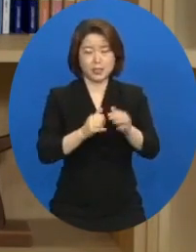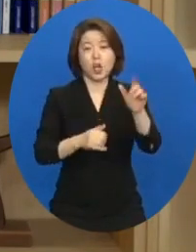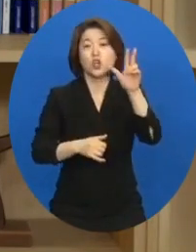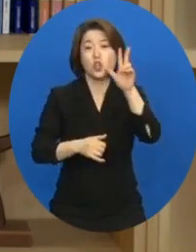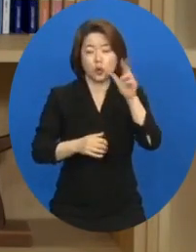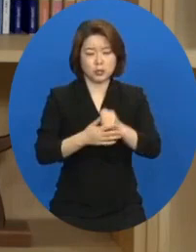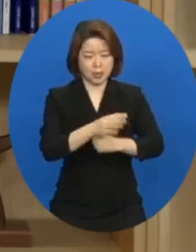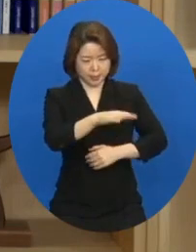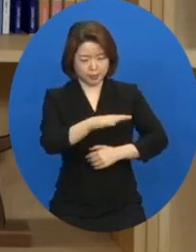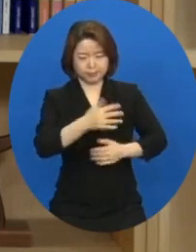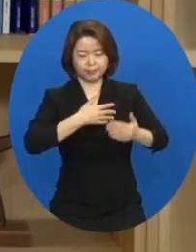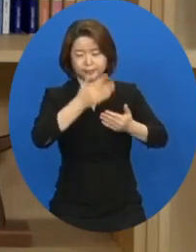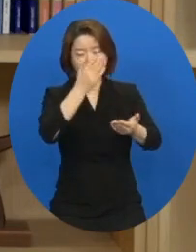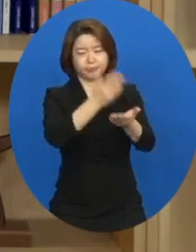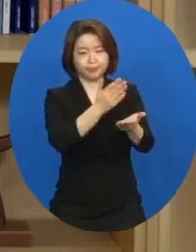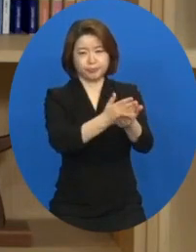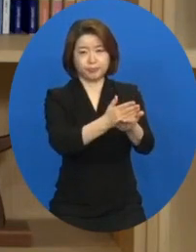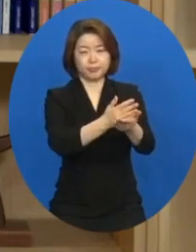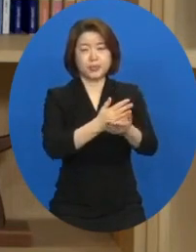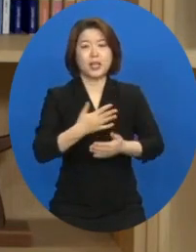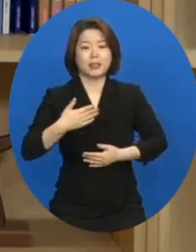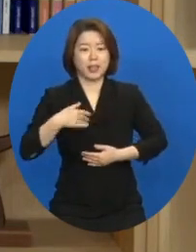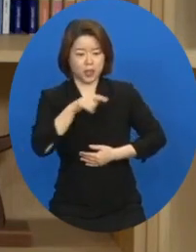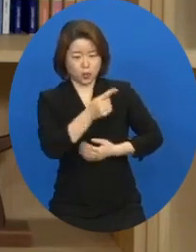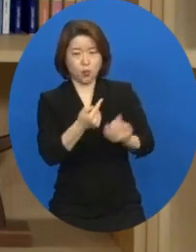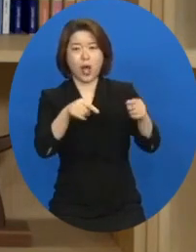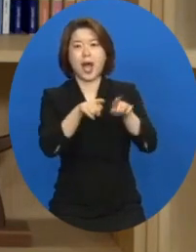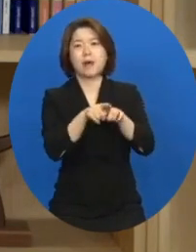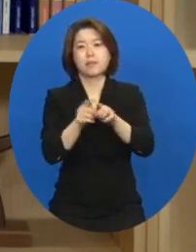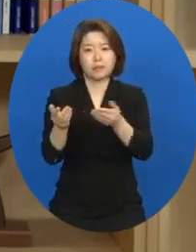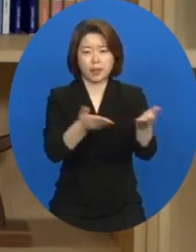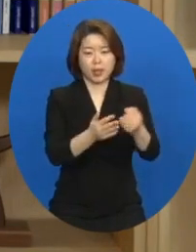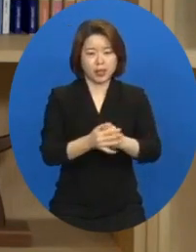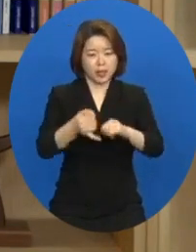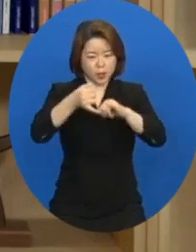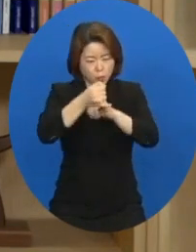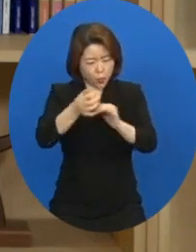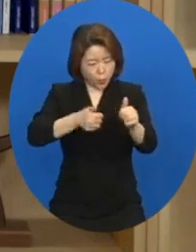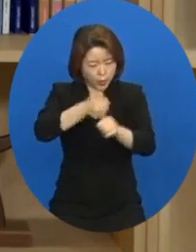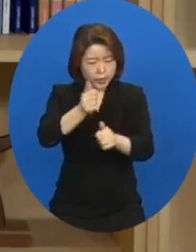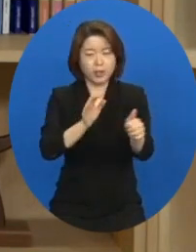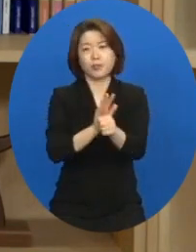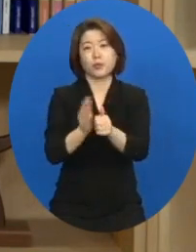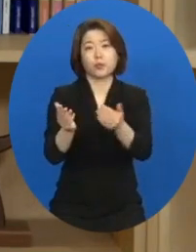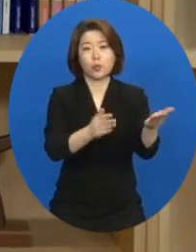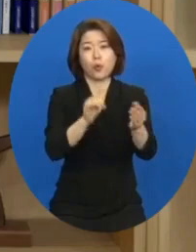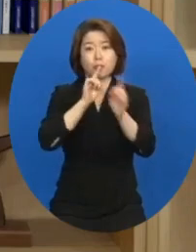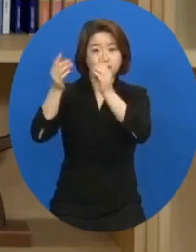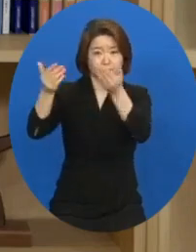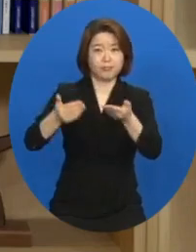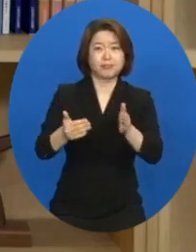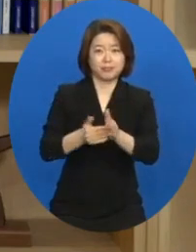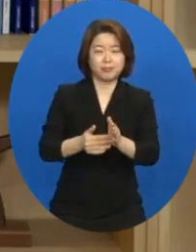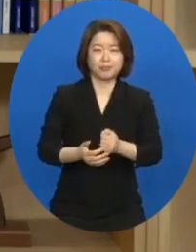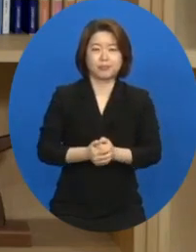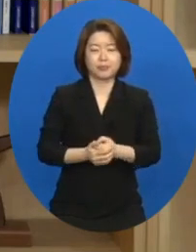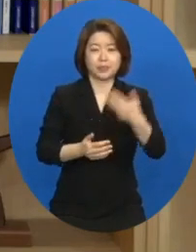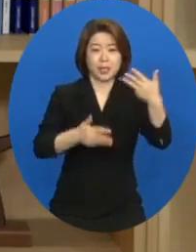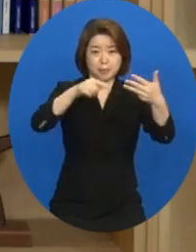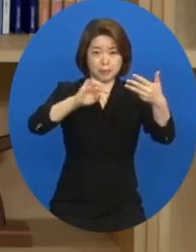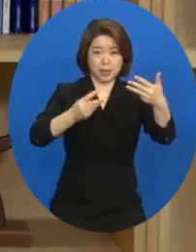두려워하지 말라 내가 함께 하겠다 내가 반드시 이기게 해주겠다 하는 말씀을 하십니다 8절